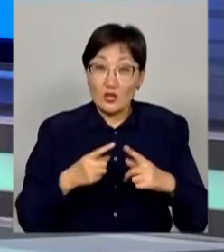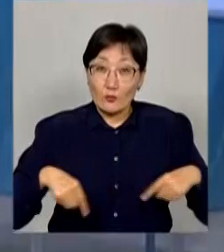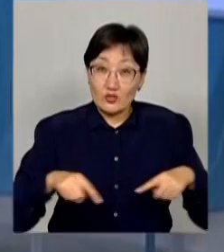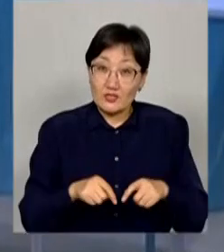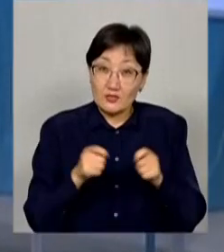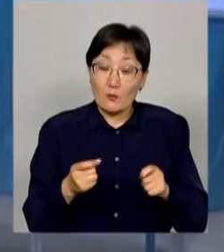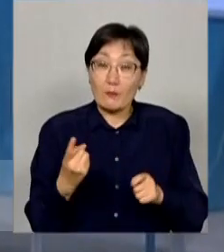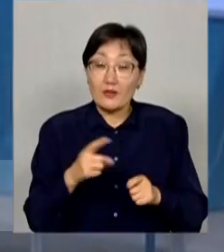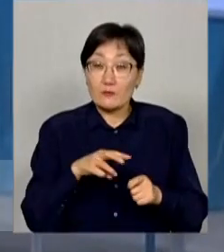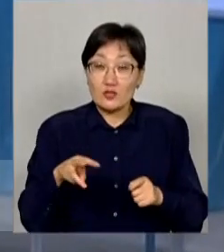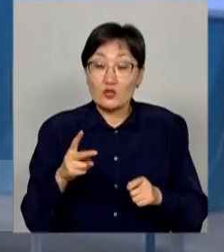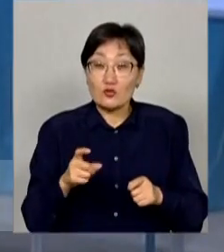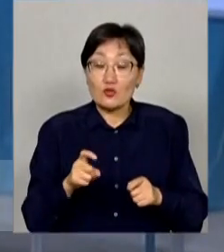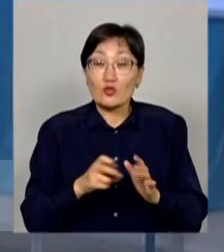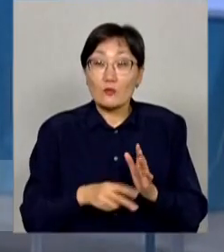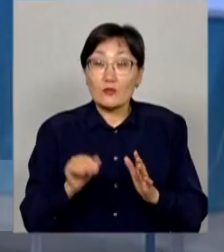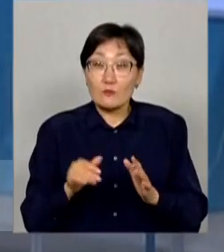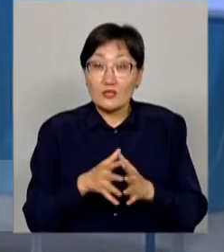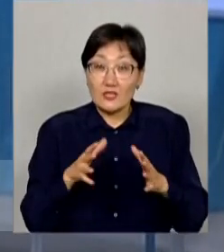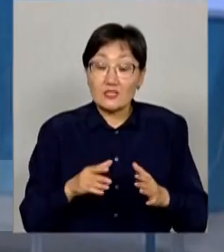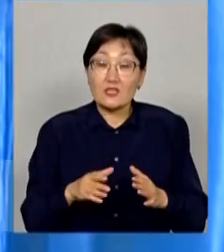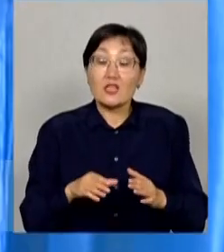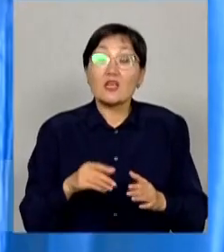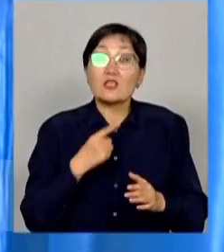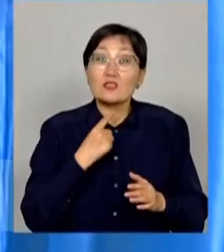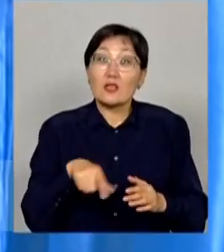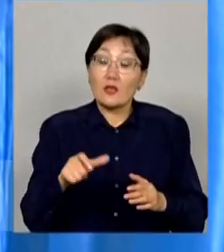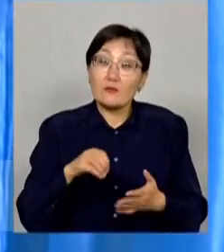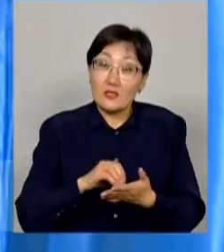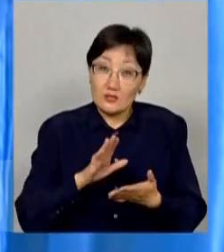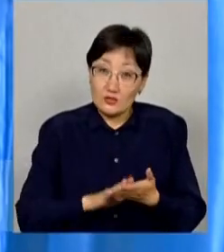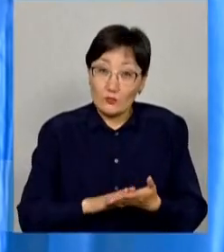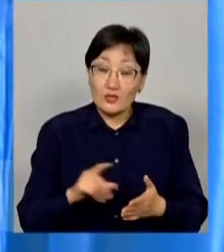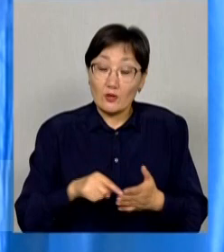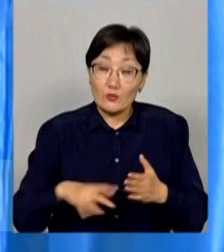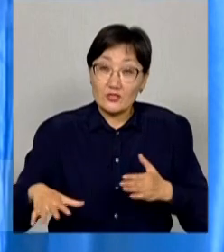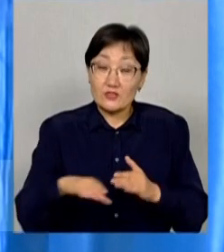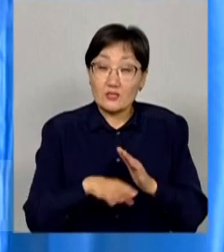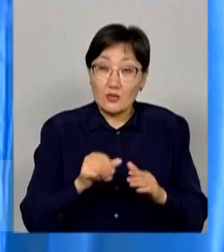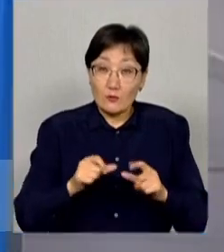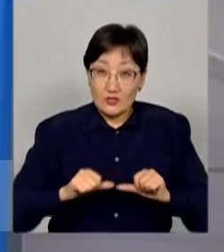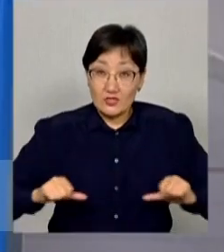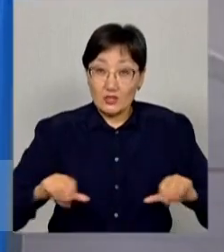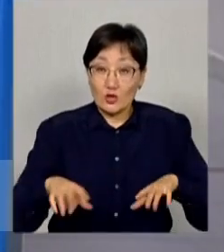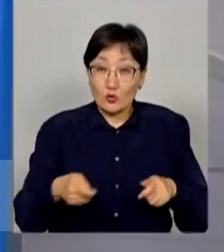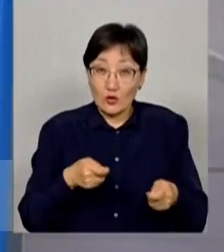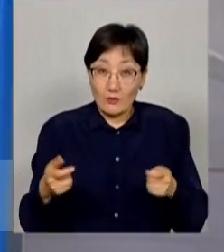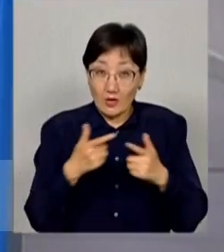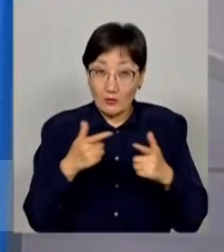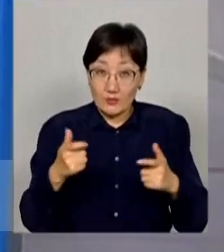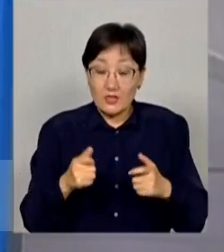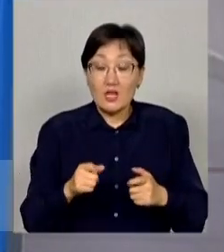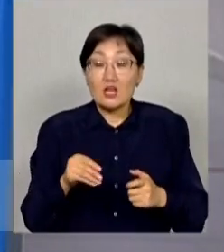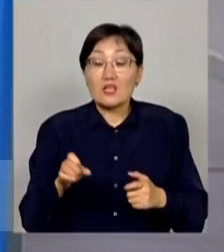ашылып, 1 170 000-нан аса сайлаушы тіркеліпті. Бұл ақпаратты қалалық аумақтық сайлау комиссиясының төрайымы хабарлады.